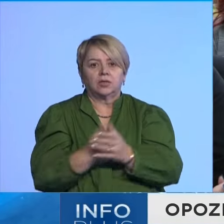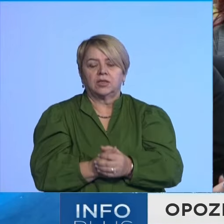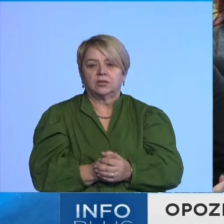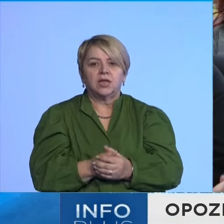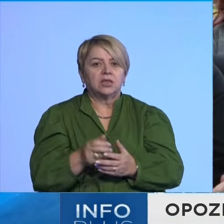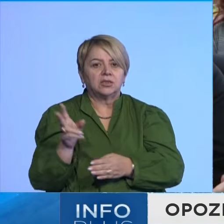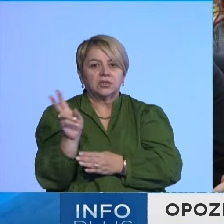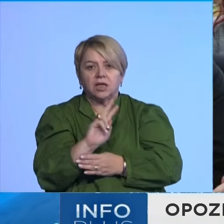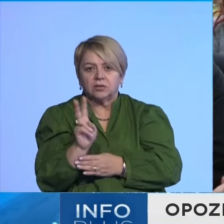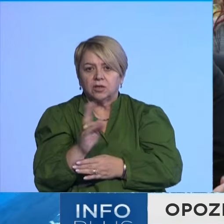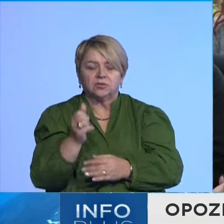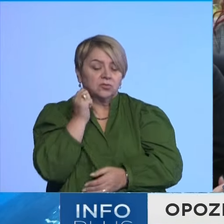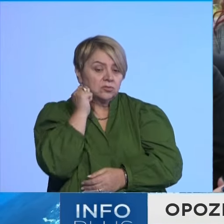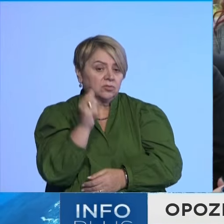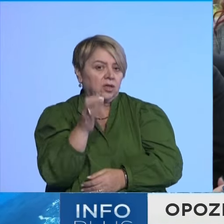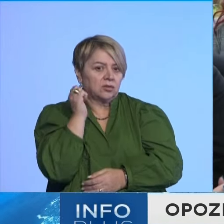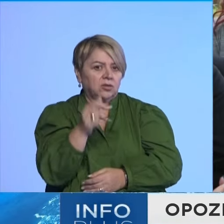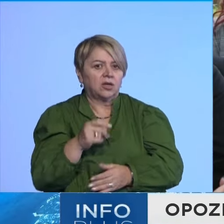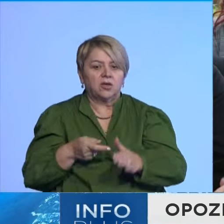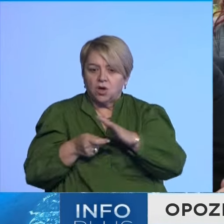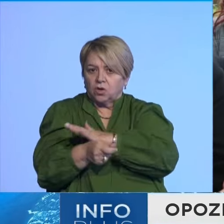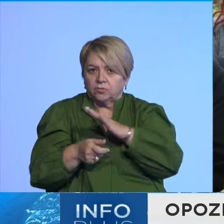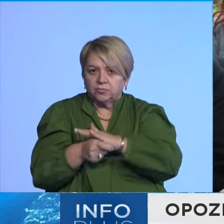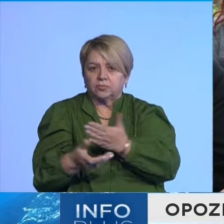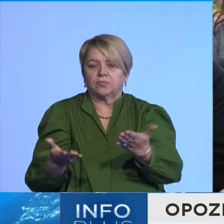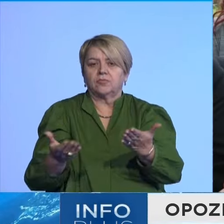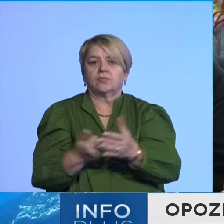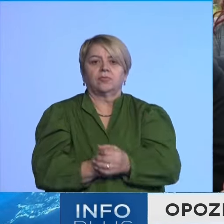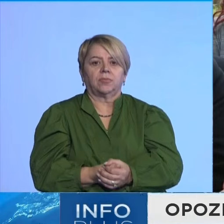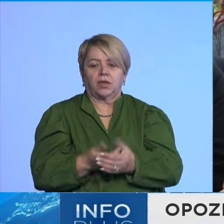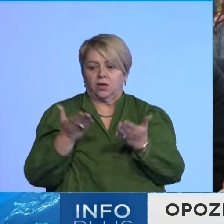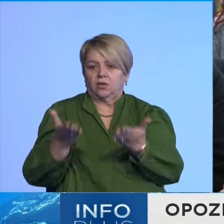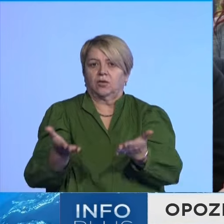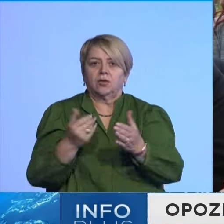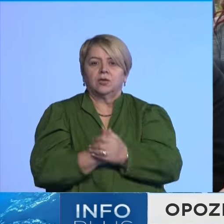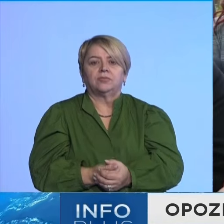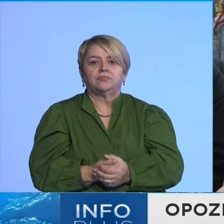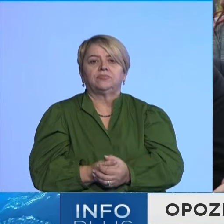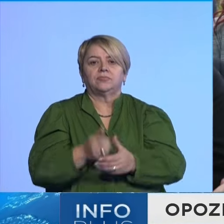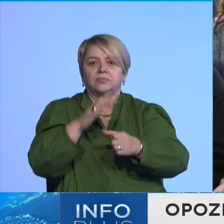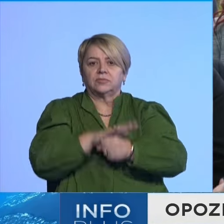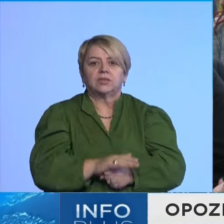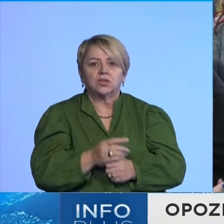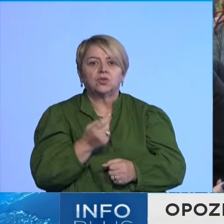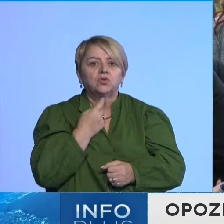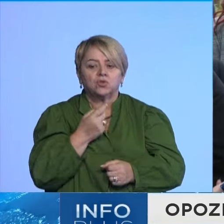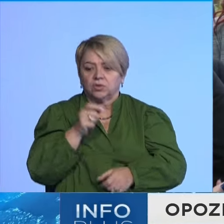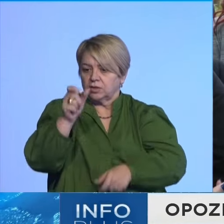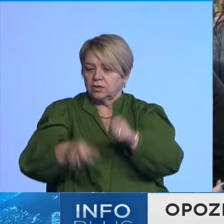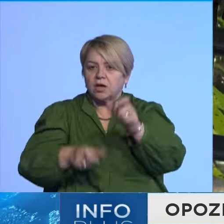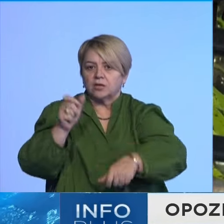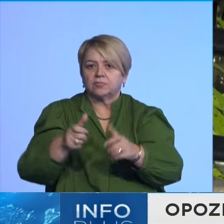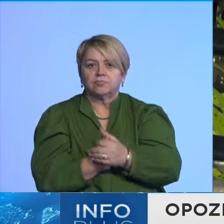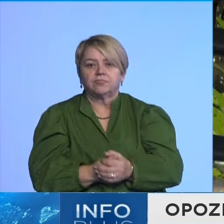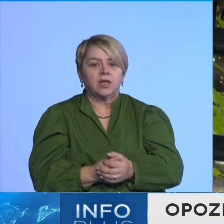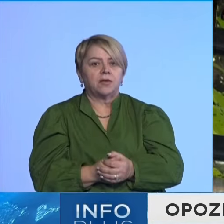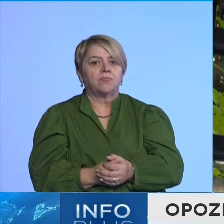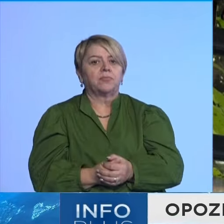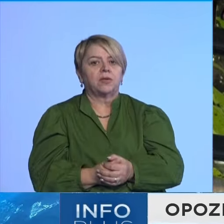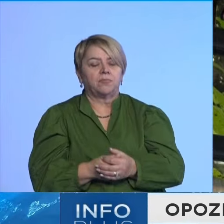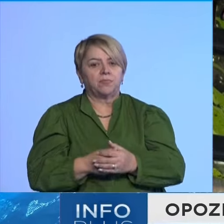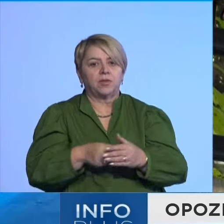e shpërfaqura çdo ditë për afera korruptive dhe kjo do të thotë që mbytet edhe zëri i qytetarit përmes përfaqësimit të